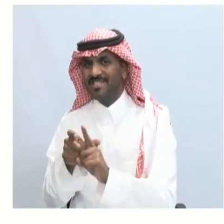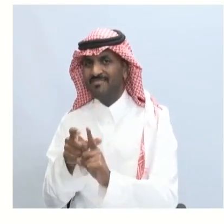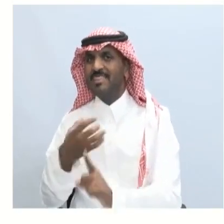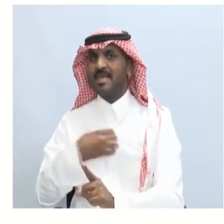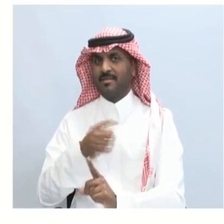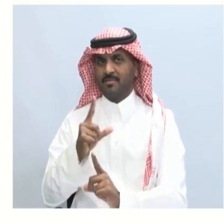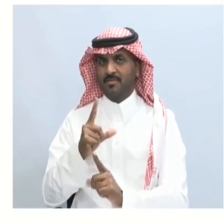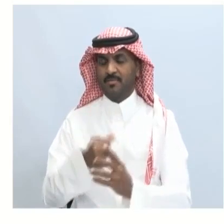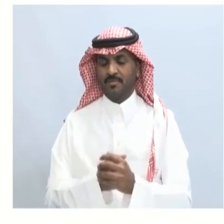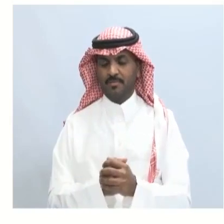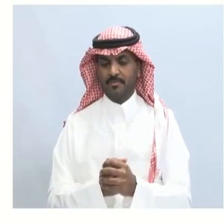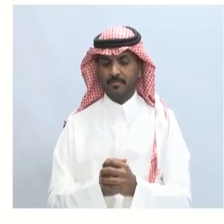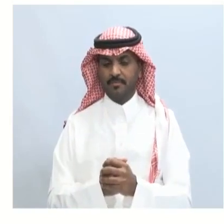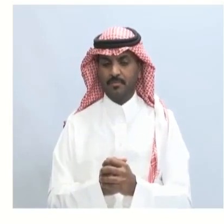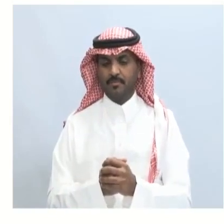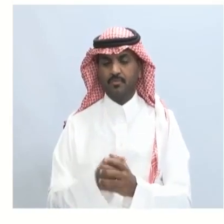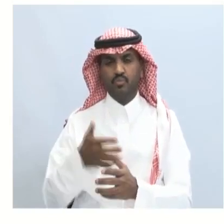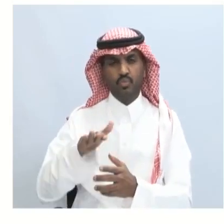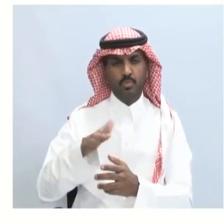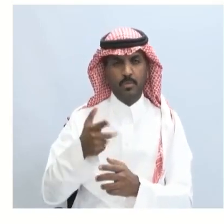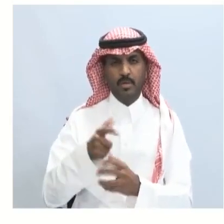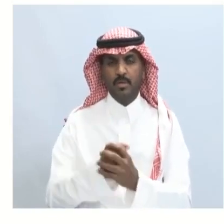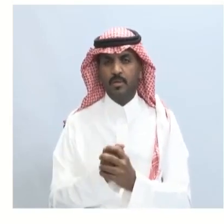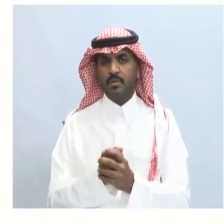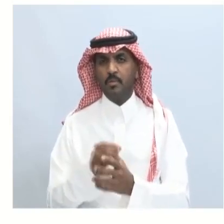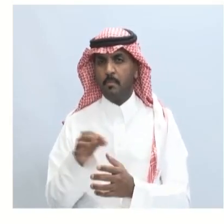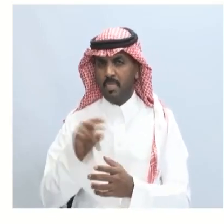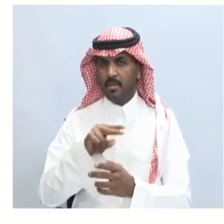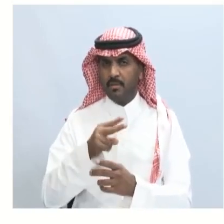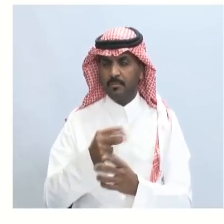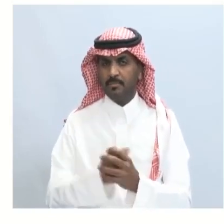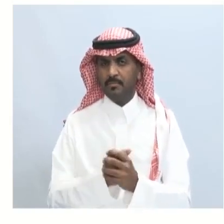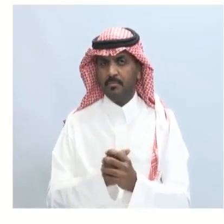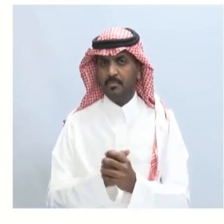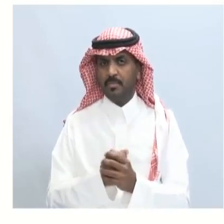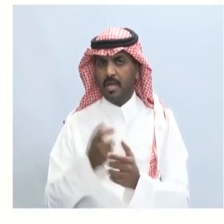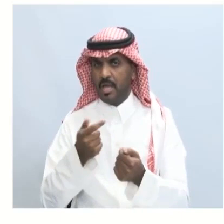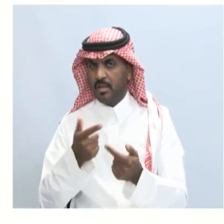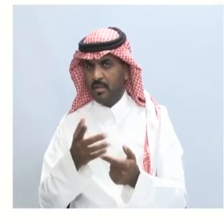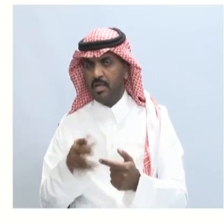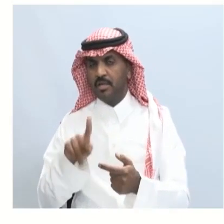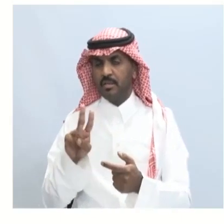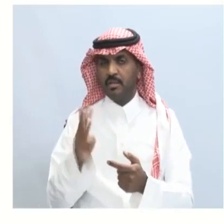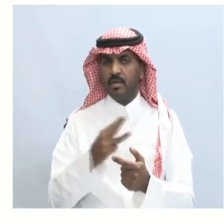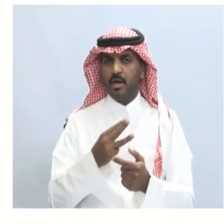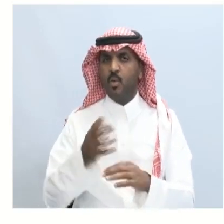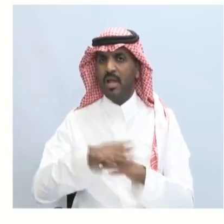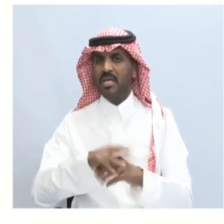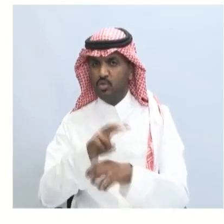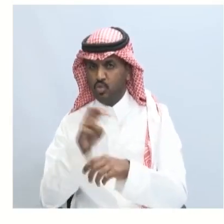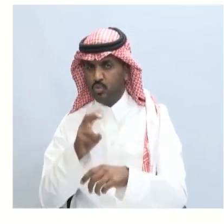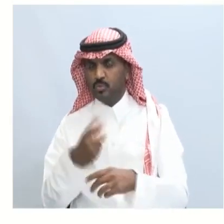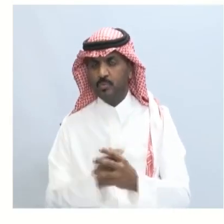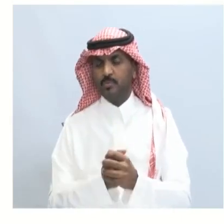في جانب الشخص ذاته فلربما يكون عنده مثلا ارث او ربما يكون عليه